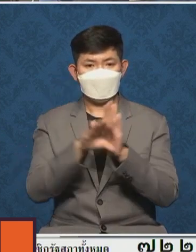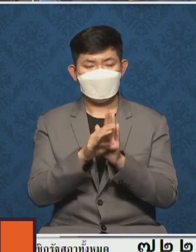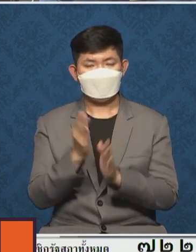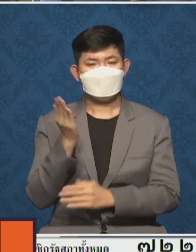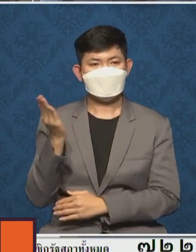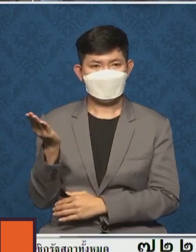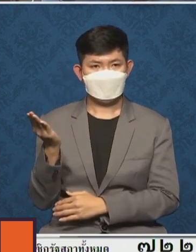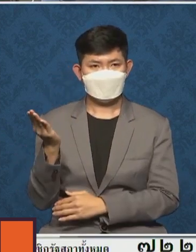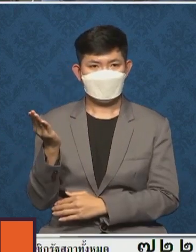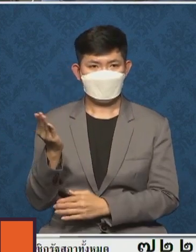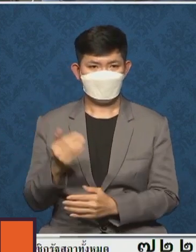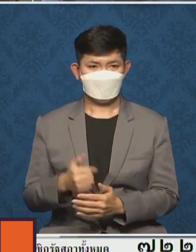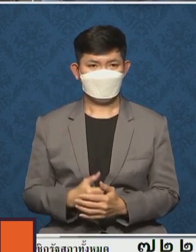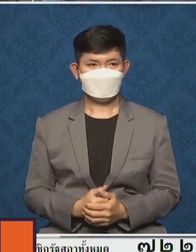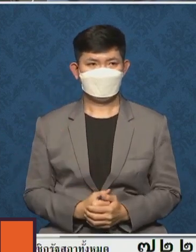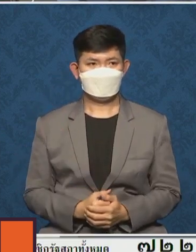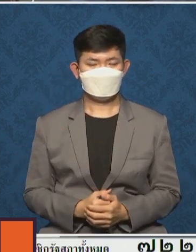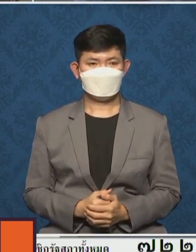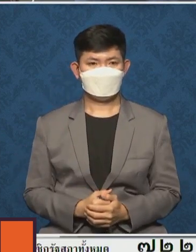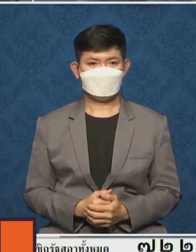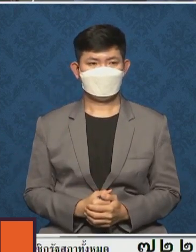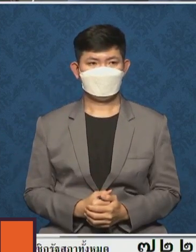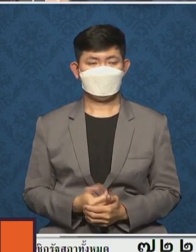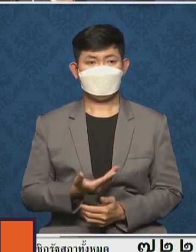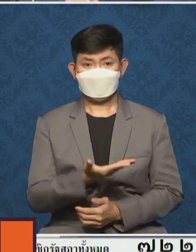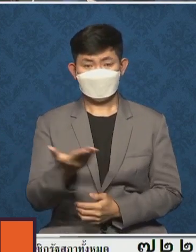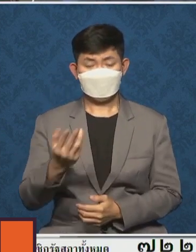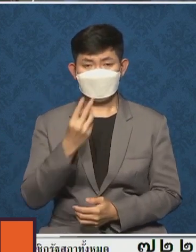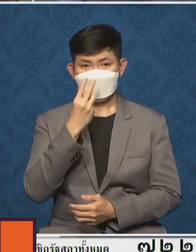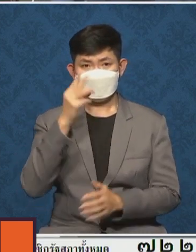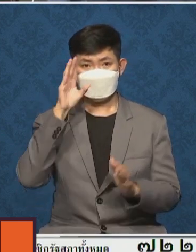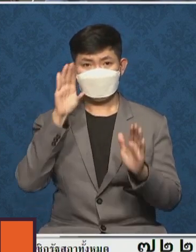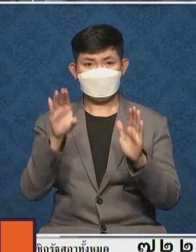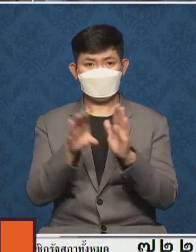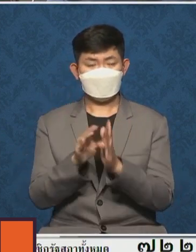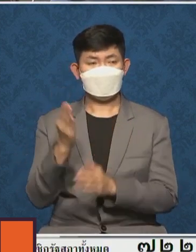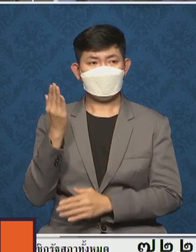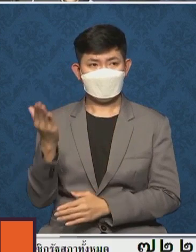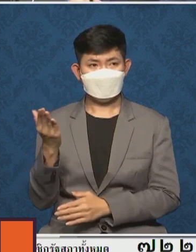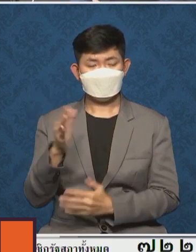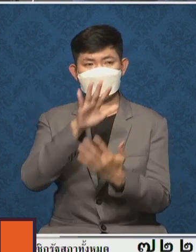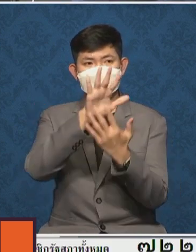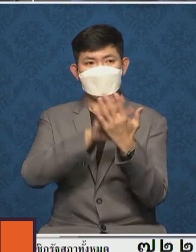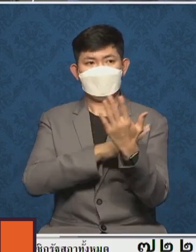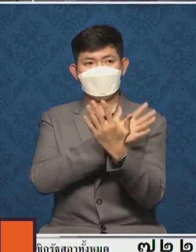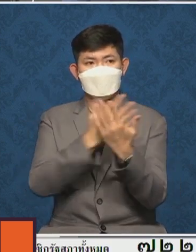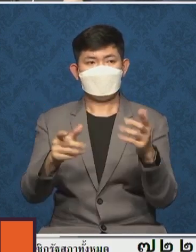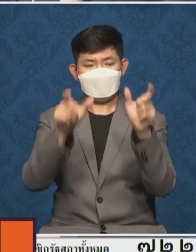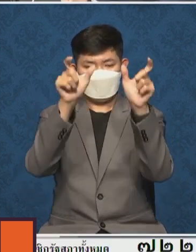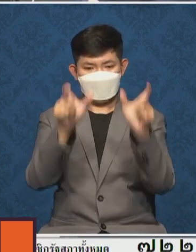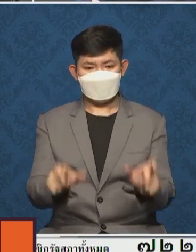ครับทุกท่านครับในแผนภาพนี้ผมแสดงตารางไว้2แกนครับ